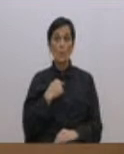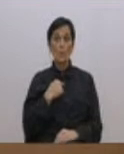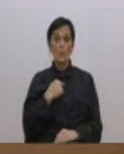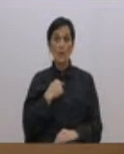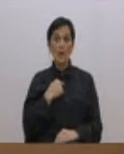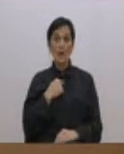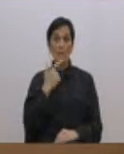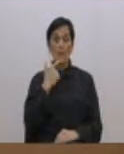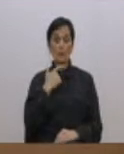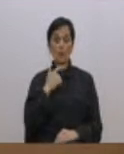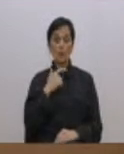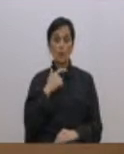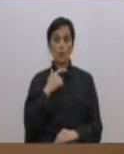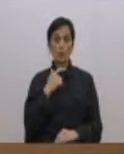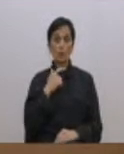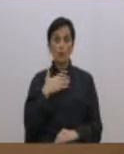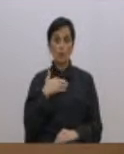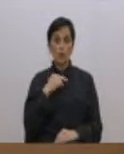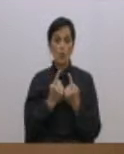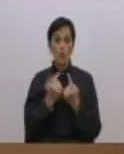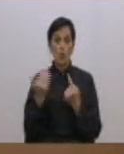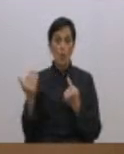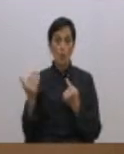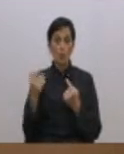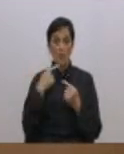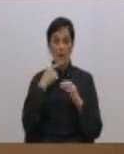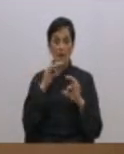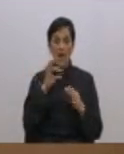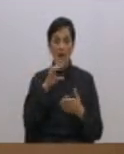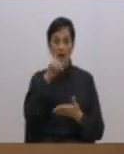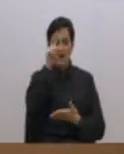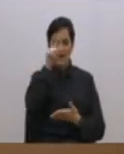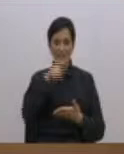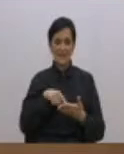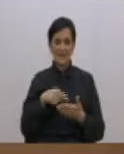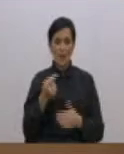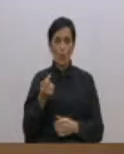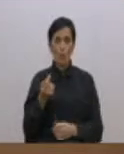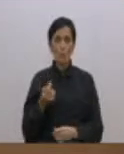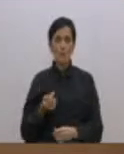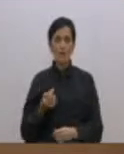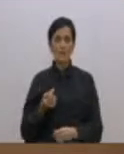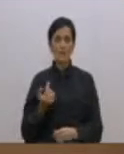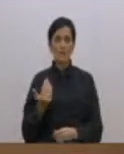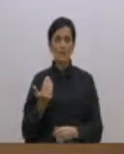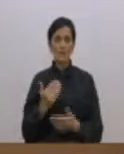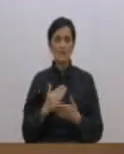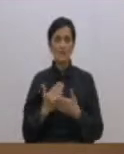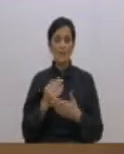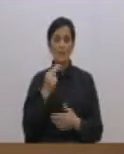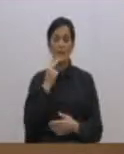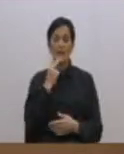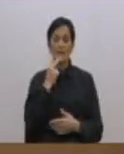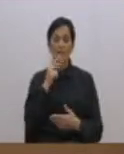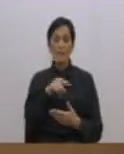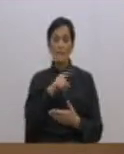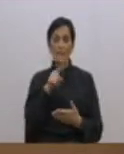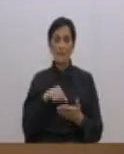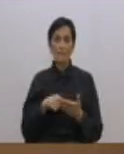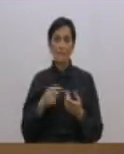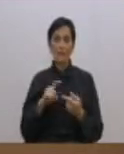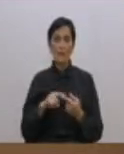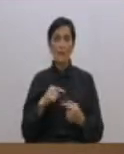პრინციპში ბატონმა ჩემმა კოლეგამ წინ რელიგიური უმცირესობების ნაწილში კვების საკითხთან დაკავშირებით, მე